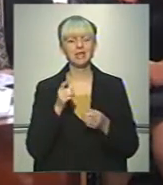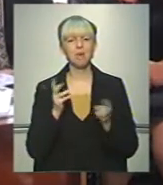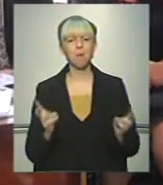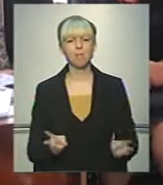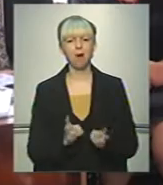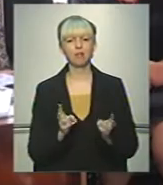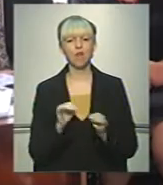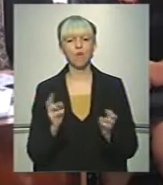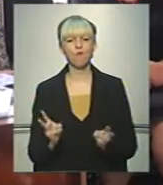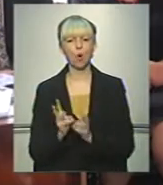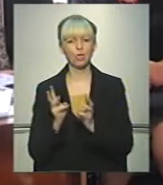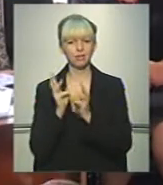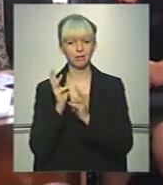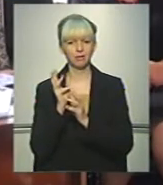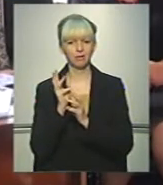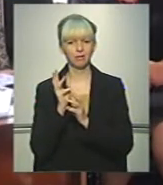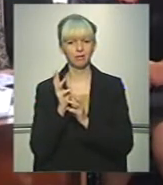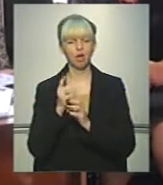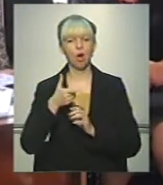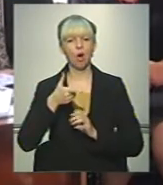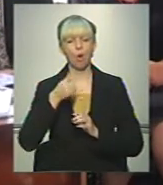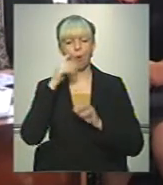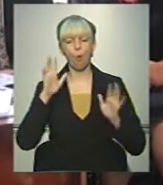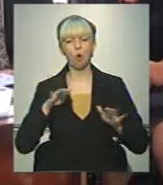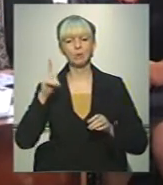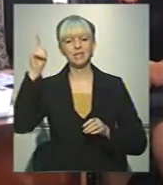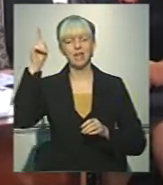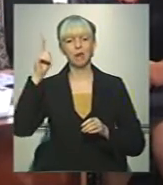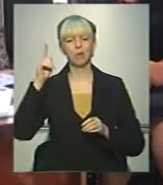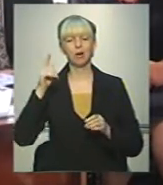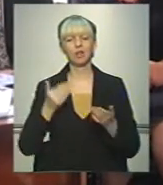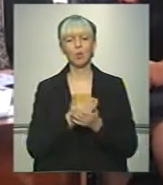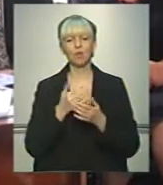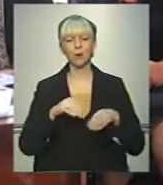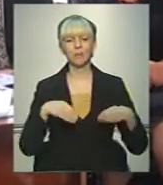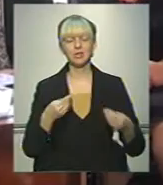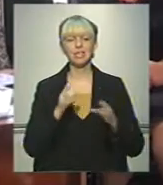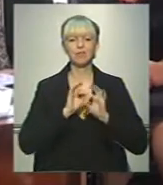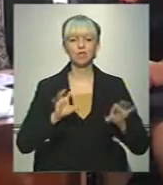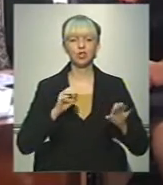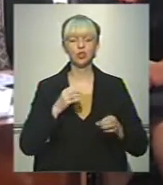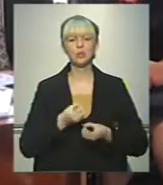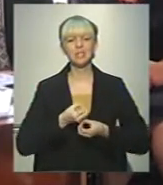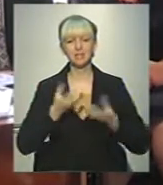в вогні. Голуб з неба вісточку приносить і віщує